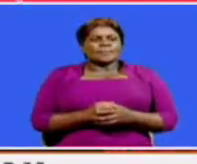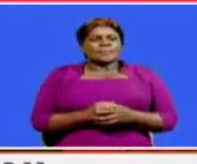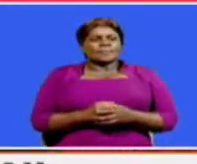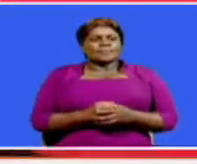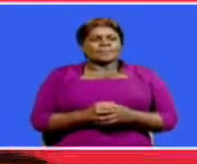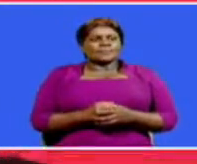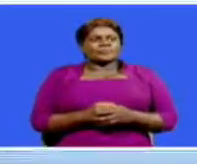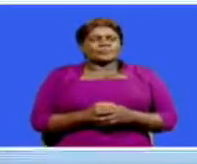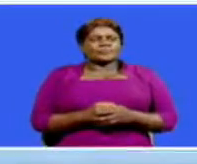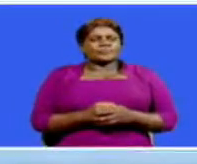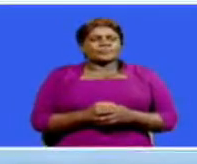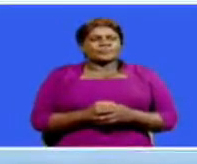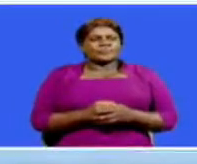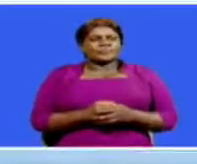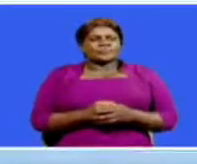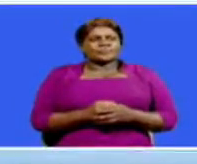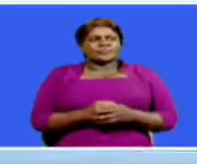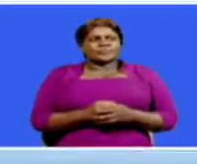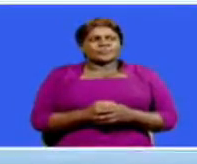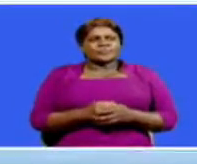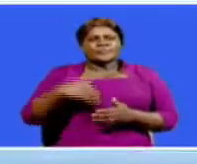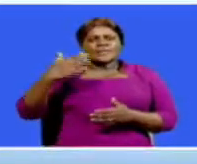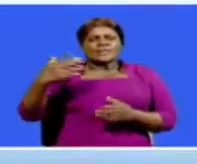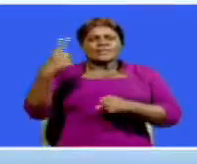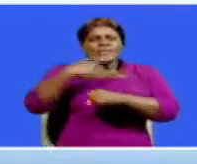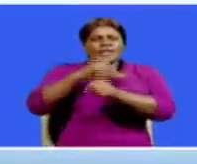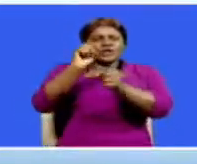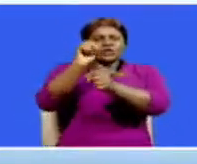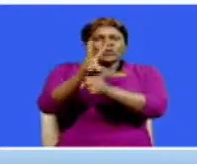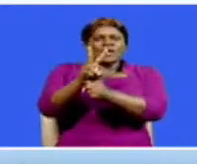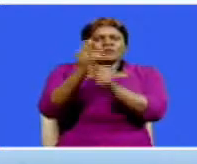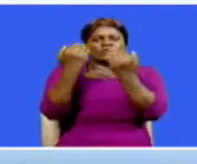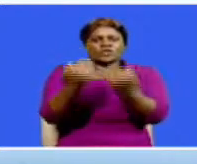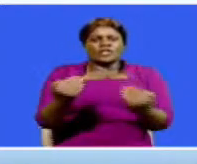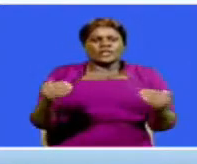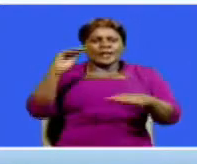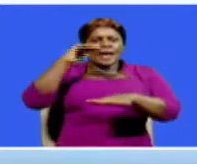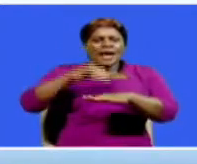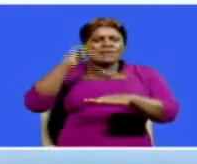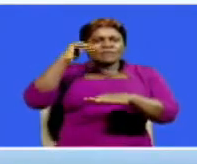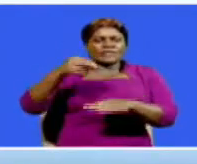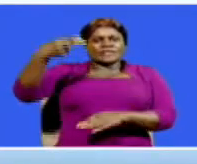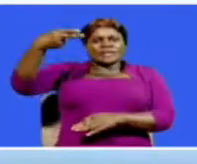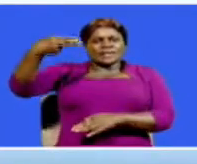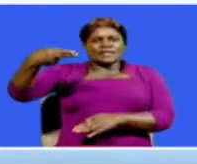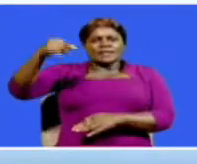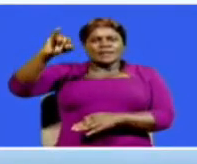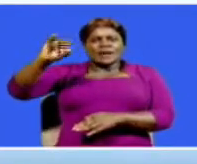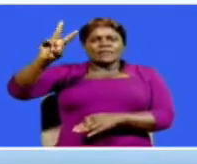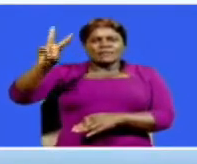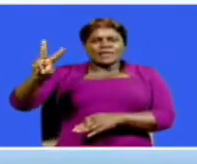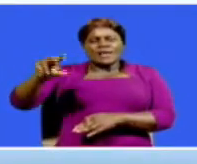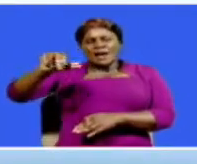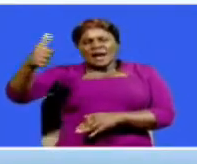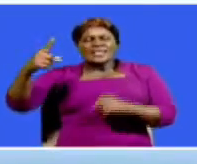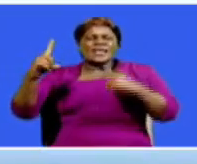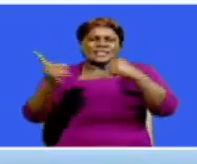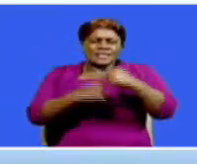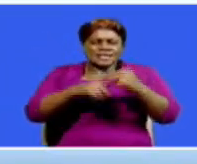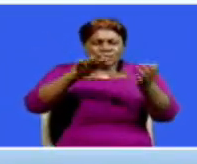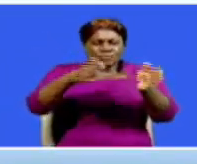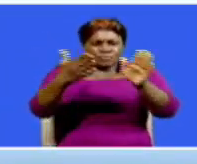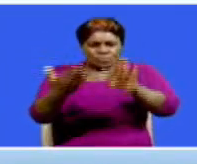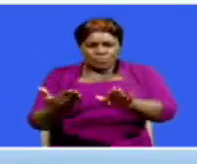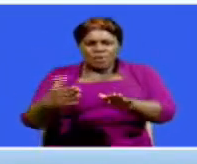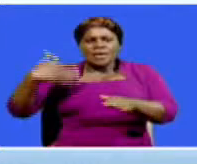Nairobi. Mtazamaji, kila siku watoto 12 huambukizwa virusi vya HIV, huku watoto wengine 6 wakifariki